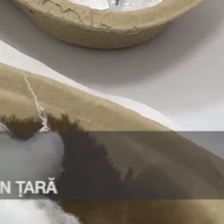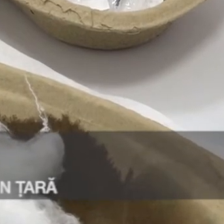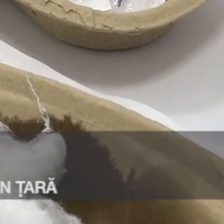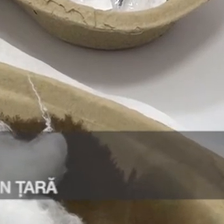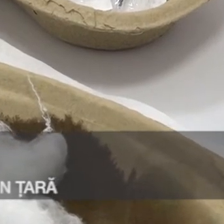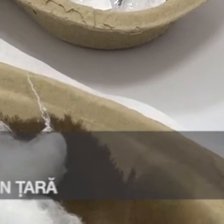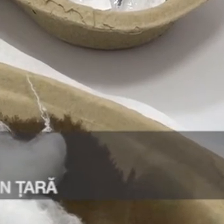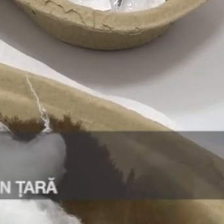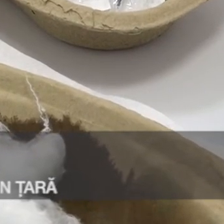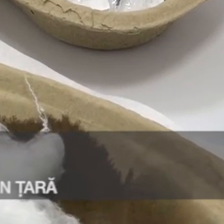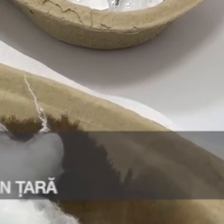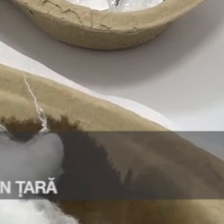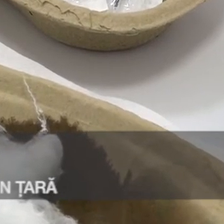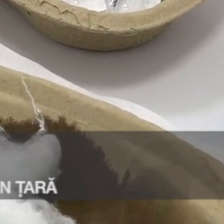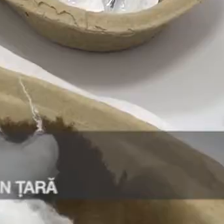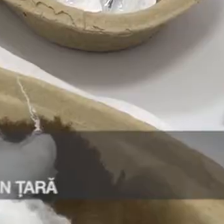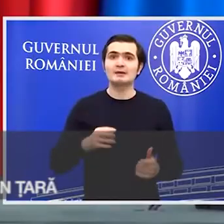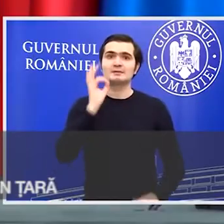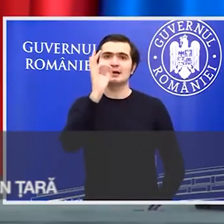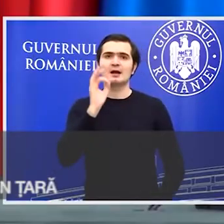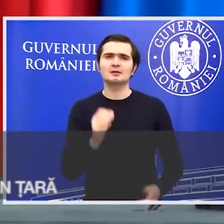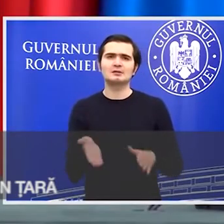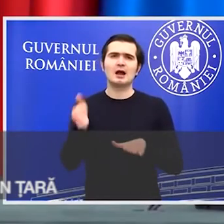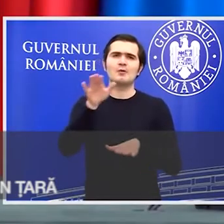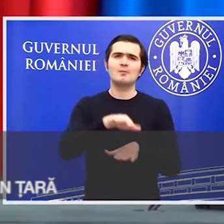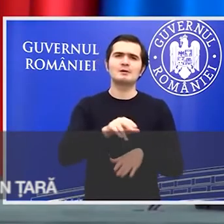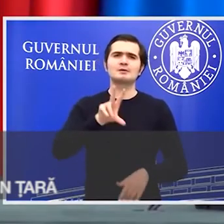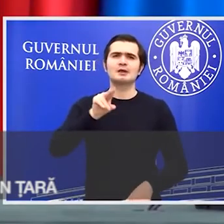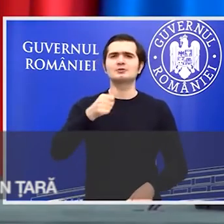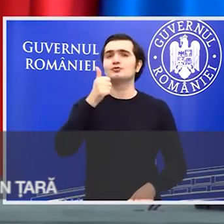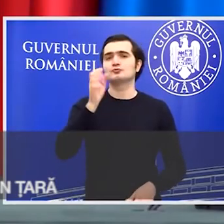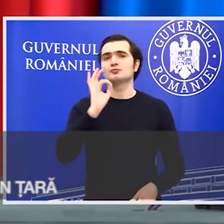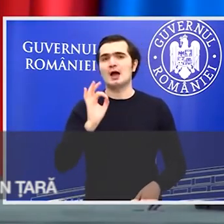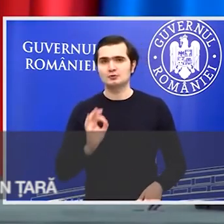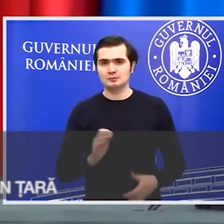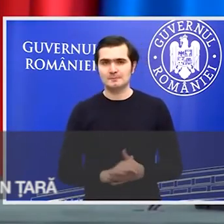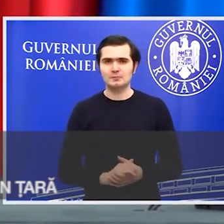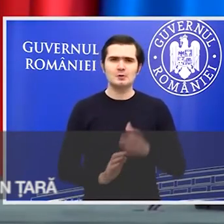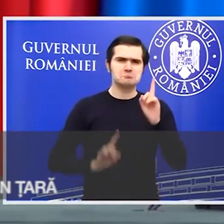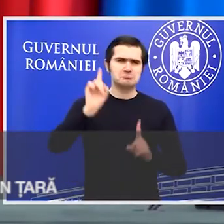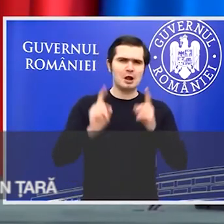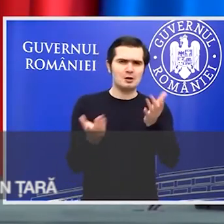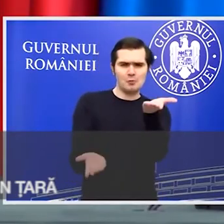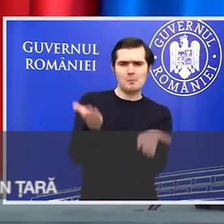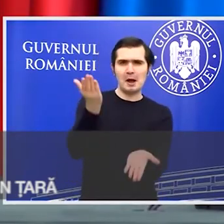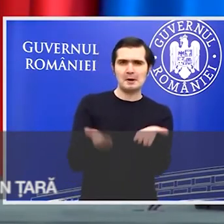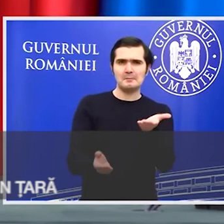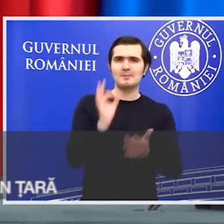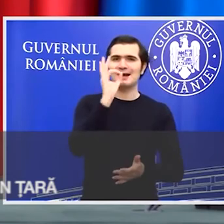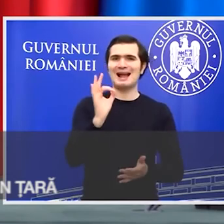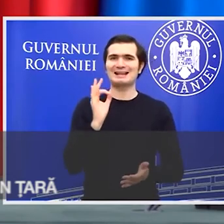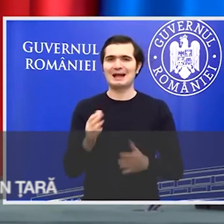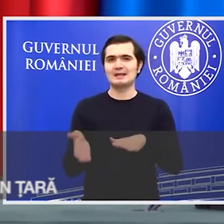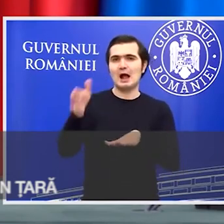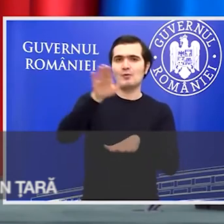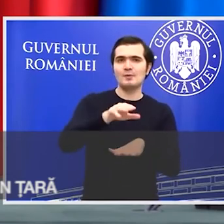municipiul București în momentul de față este cu o rată de acoperire vaccinală de 31%. Dacă comparăm cu rata de acoperire din